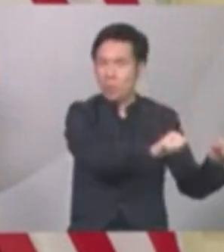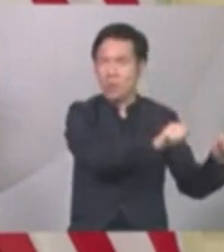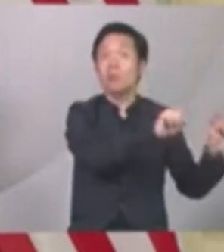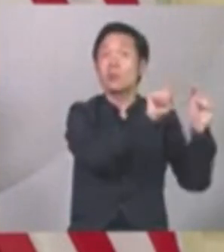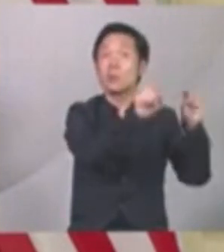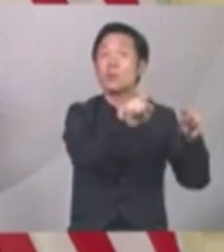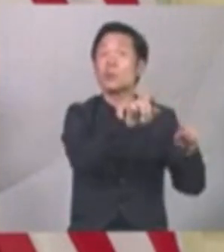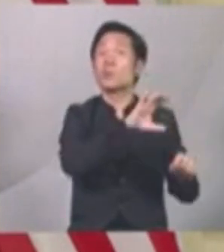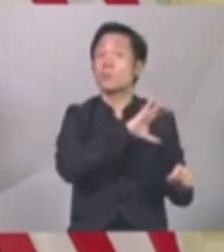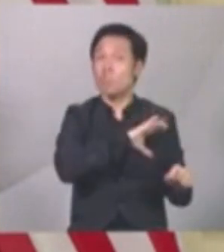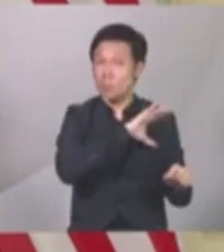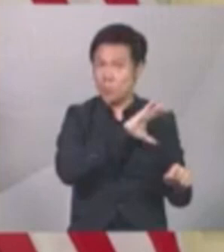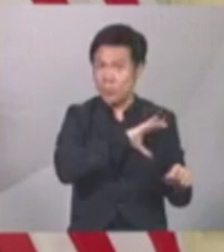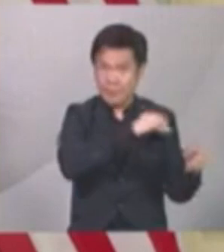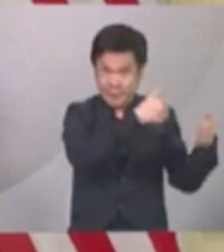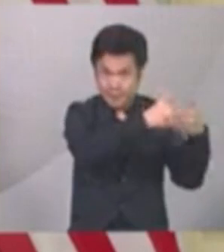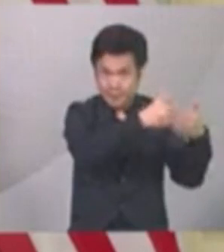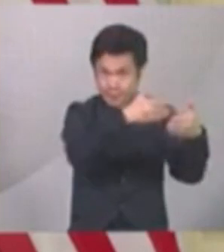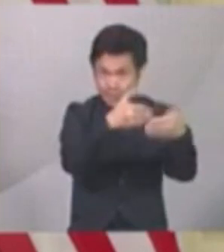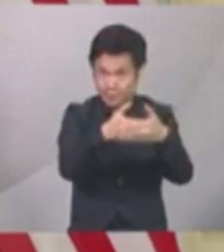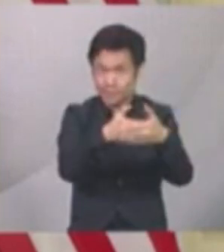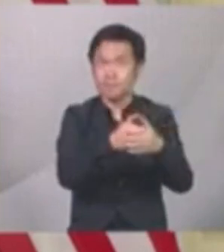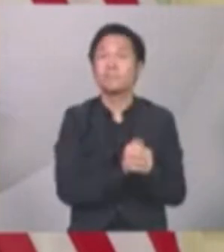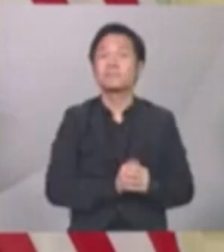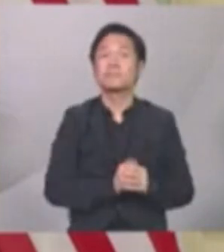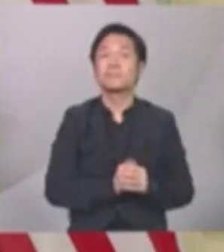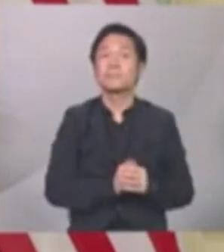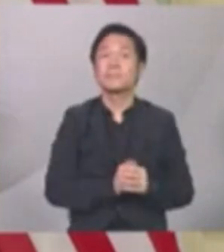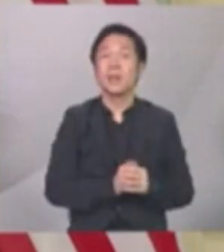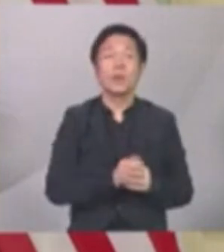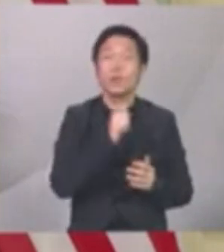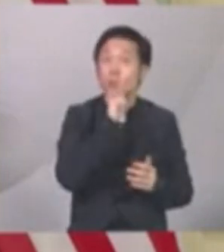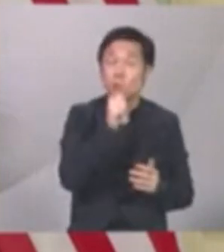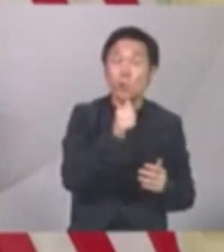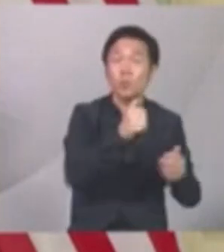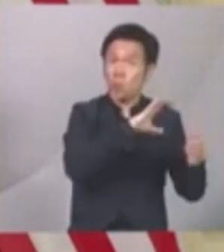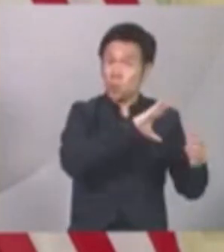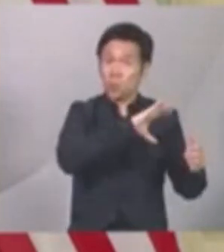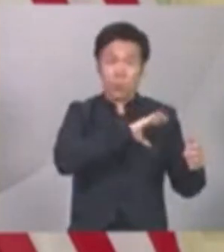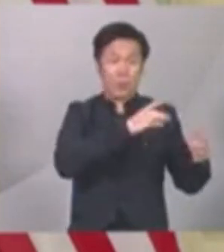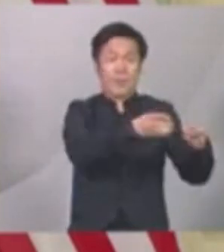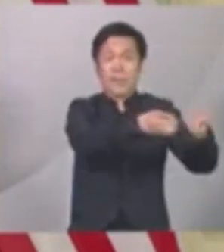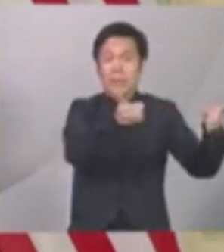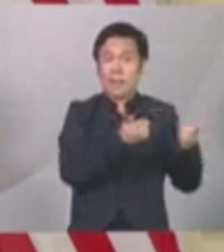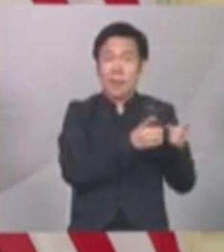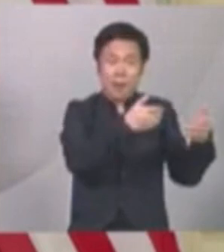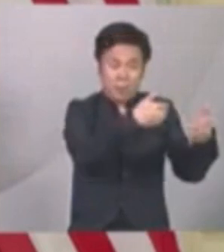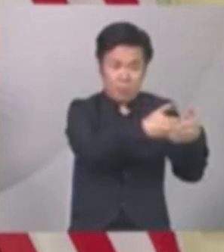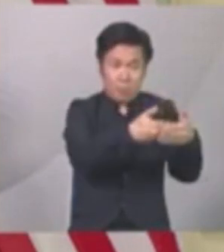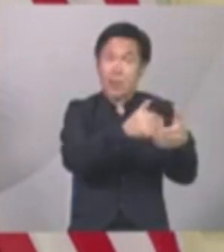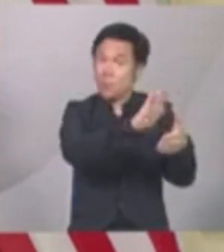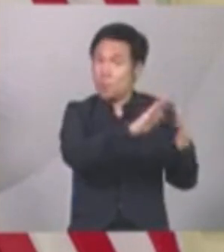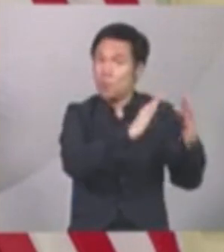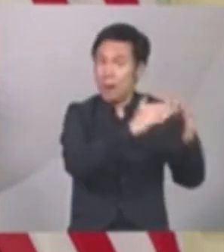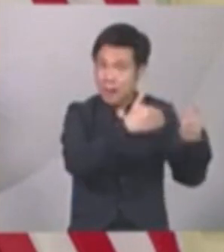balai-balai polis yang berdekatan. Bukan mesti balai polis daerah, tetapi juga balai-balai polis kecil yang berhampiran